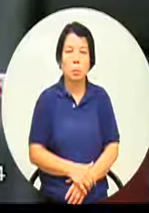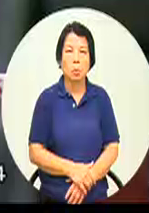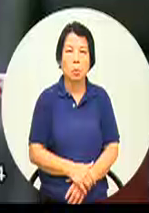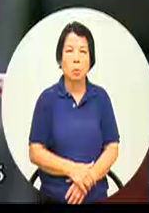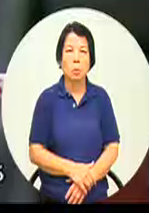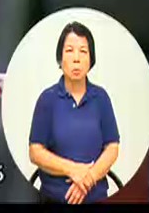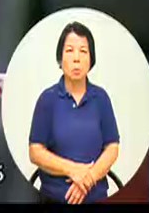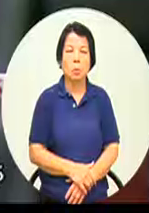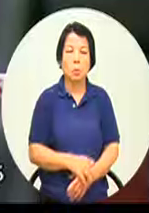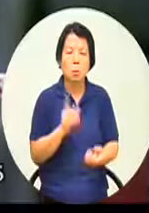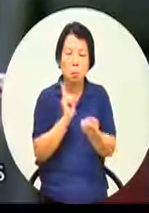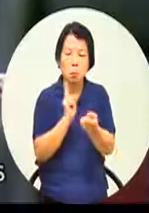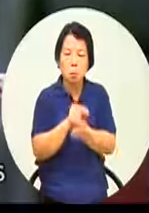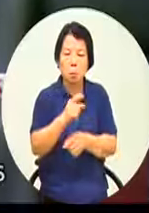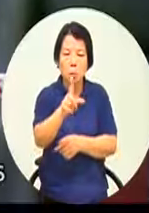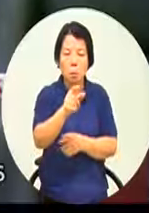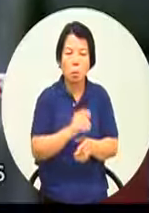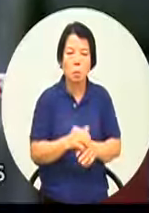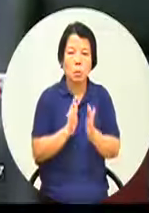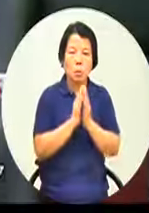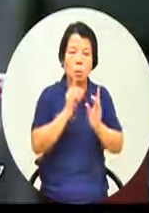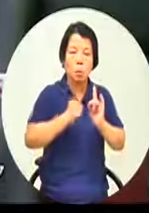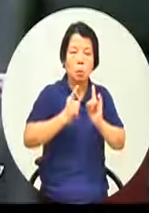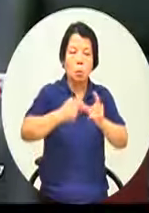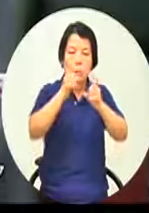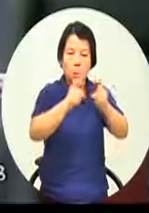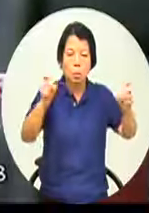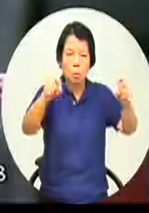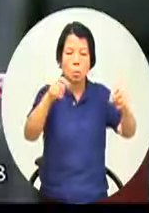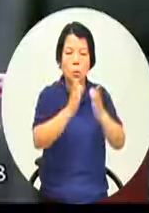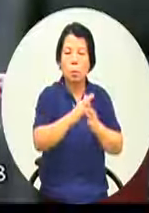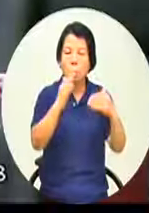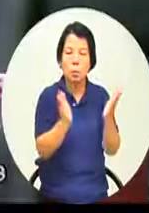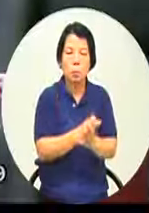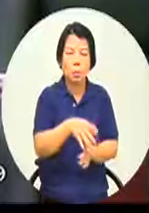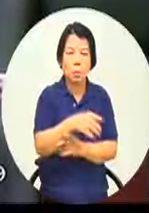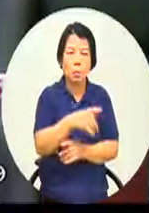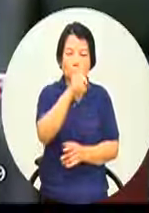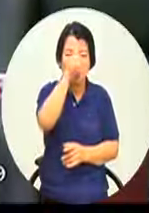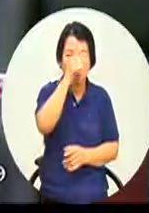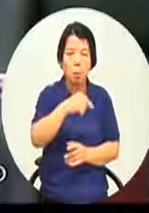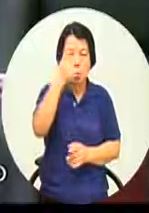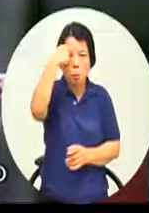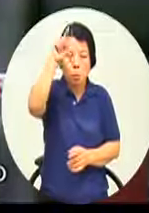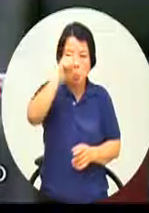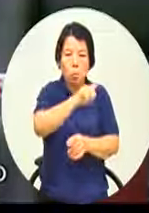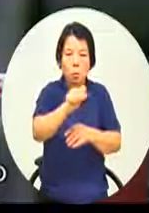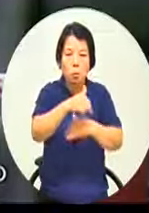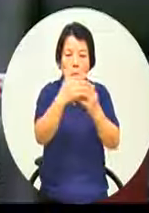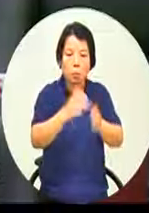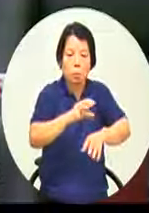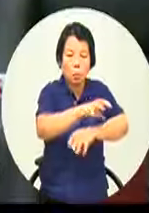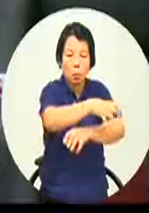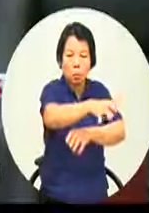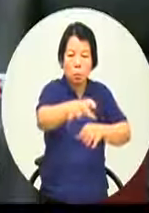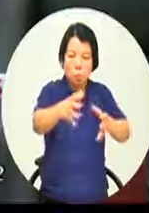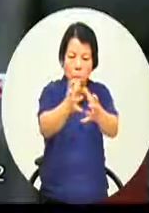地带城隍庙附近这周遭都是古迹环绕，哈，希望有所改善了，哈。阿伯，